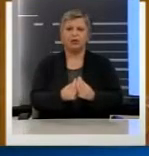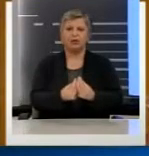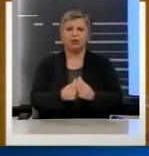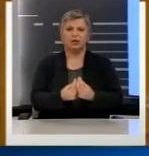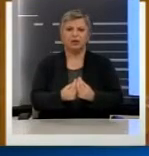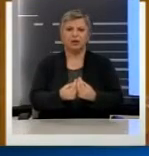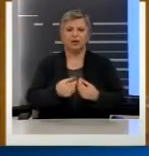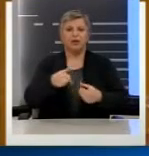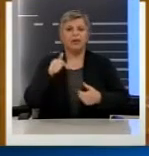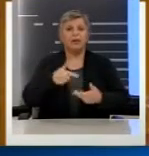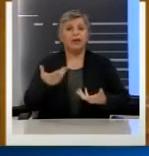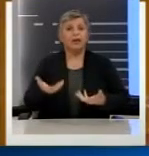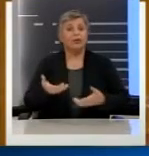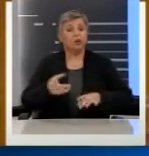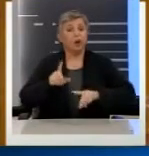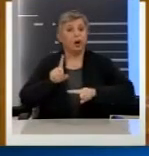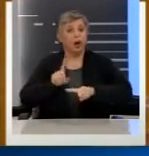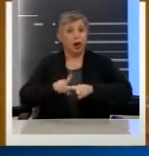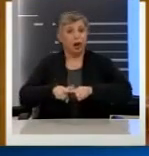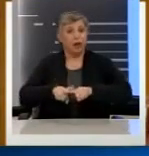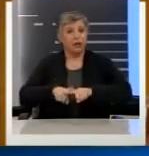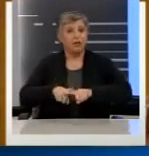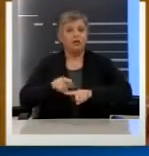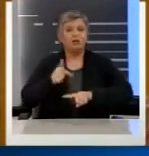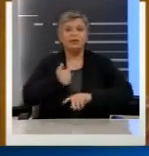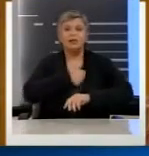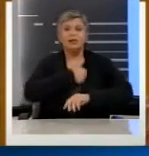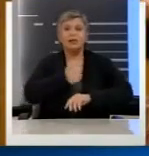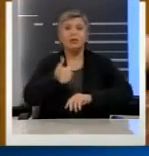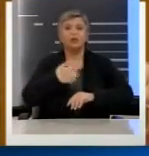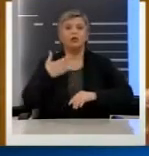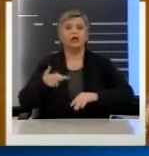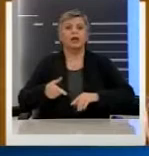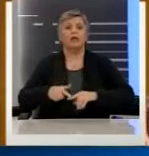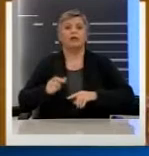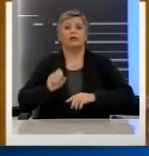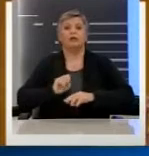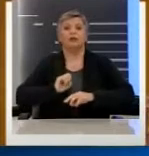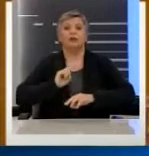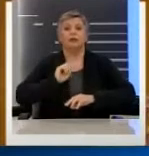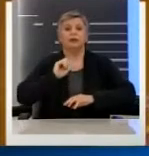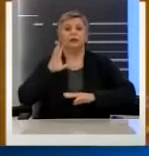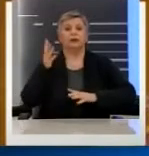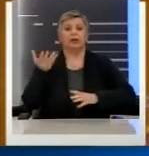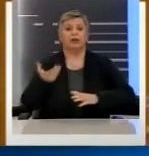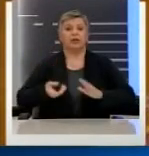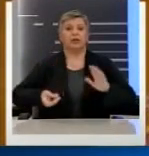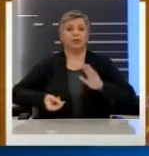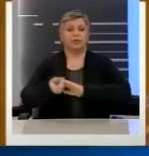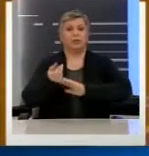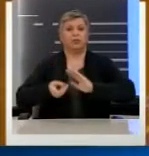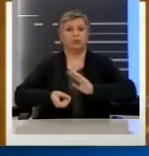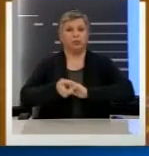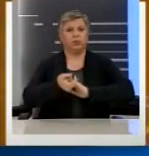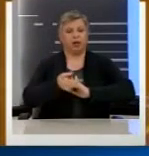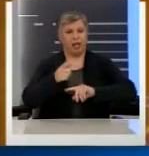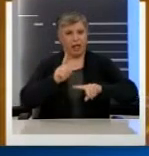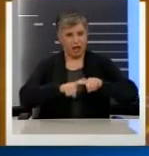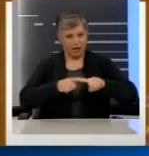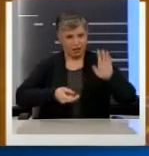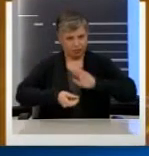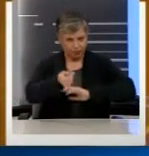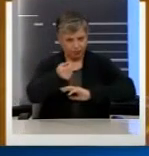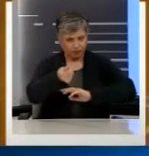που είναι και πέρασμα, δεν στέλνουμε μόνο έξω τα εκατομμύρια των εκατομμυρίων συμπολιτών μας? Γιατί